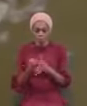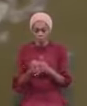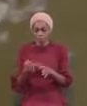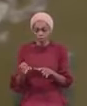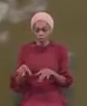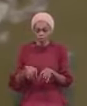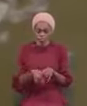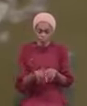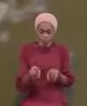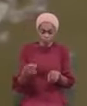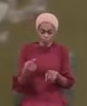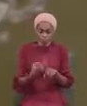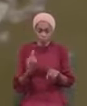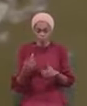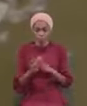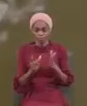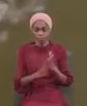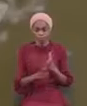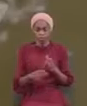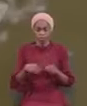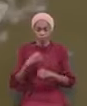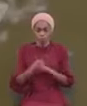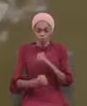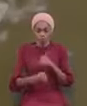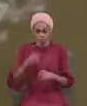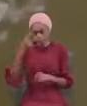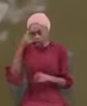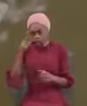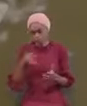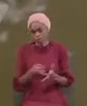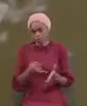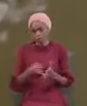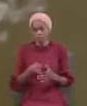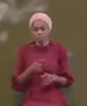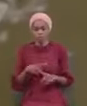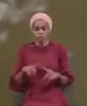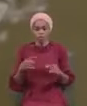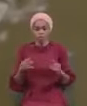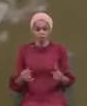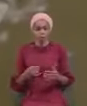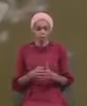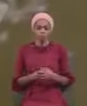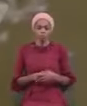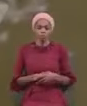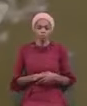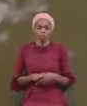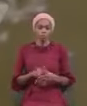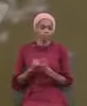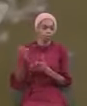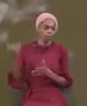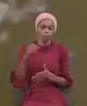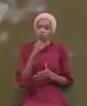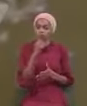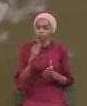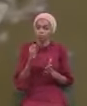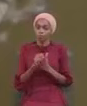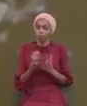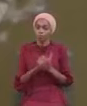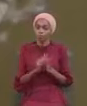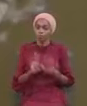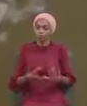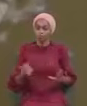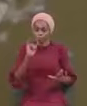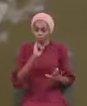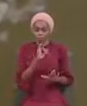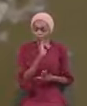c'était pour les enfants maintenant qu venons dans la présence temps le temps de la Nouvelle Alliance